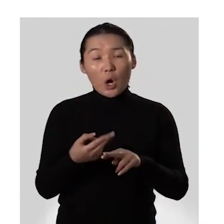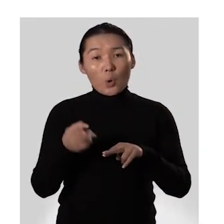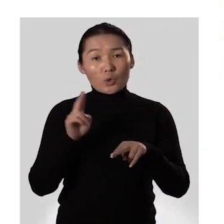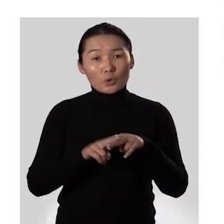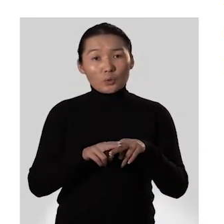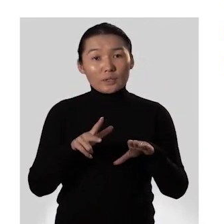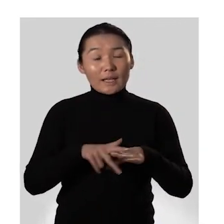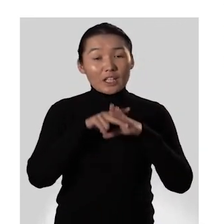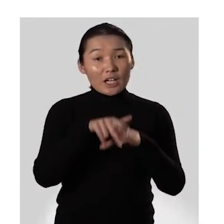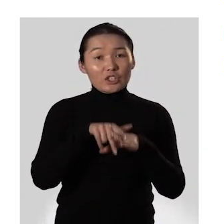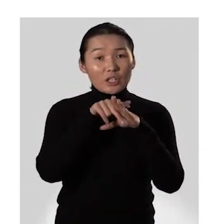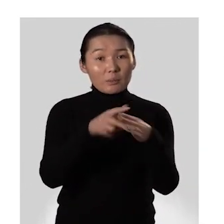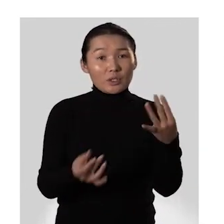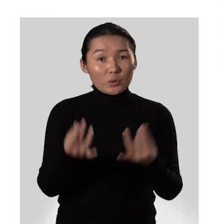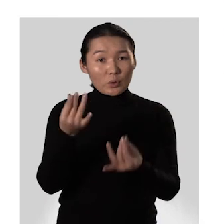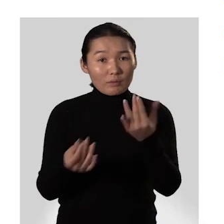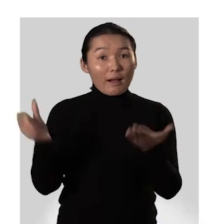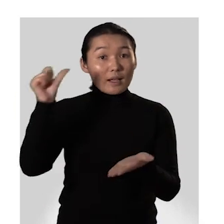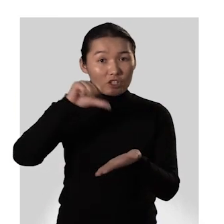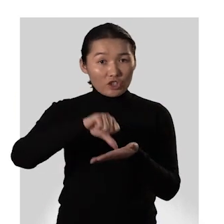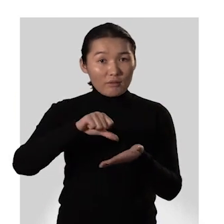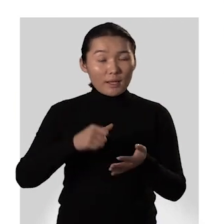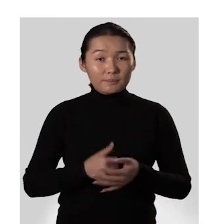ат чабыш оюнуна катышкыла.